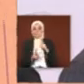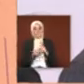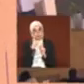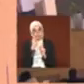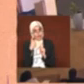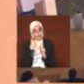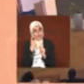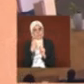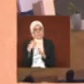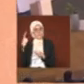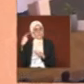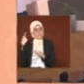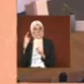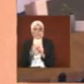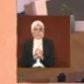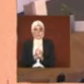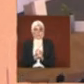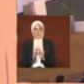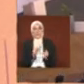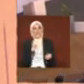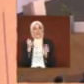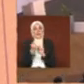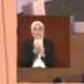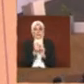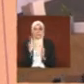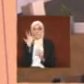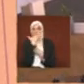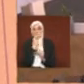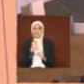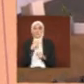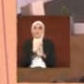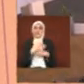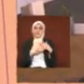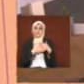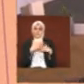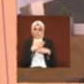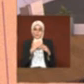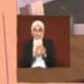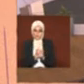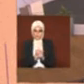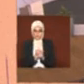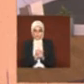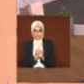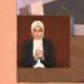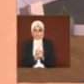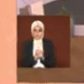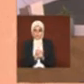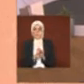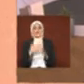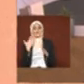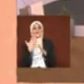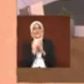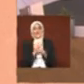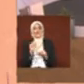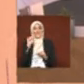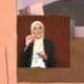وبيطلع في التليفزيون ومشارك فيه قناه واسماء كبيره فممكن اقول لنفسي قدر المعلومات اللي عندي البسيط وده يعني